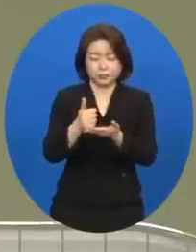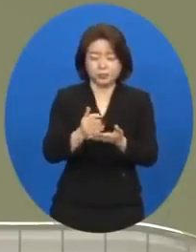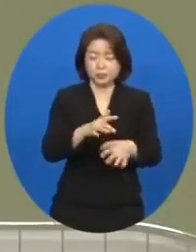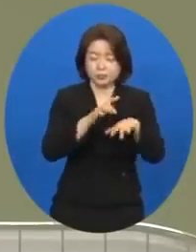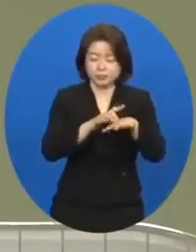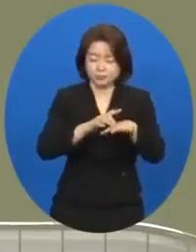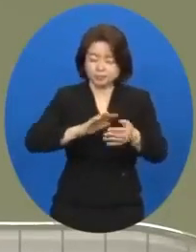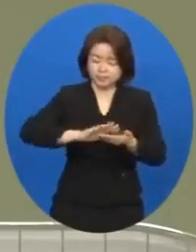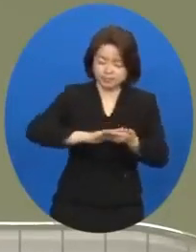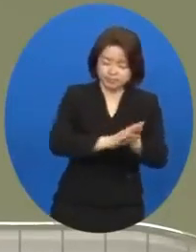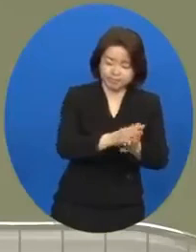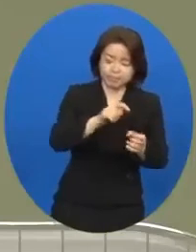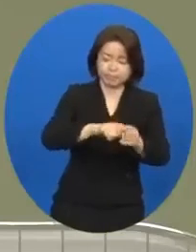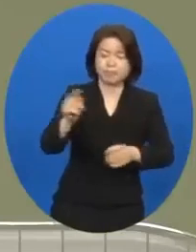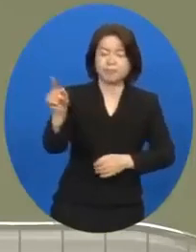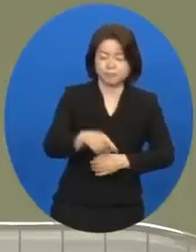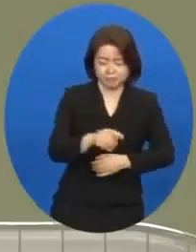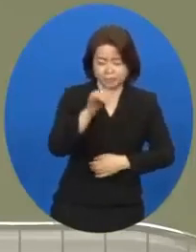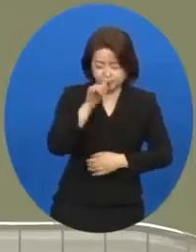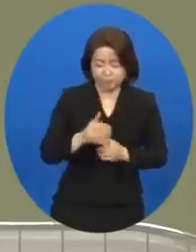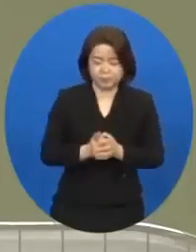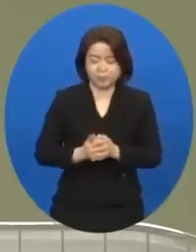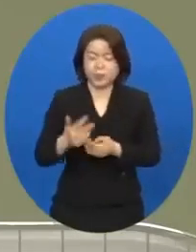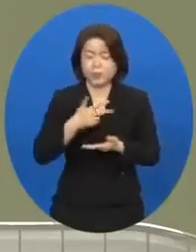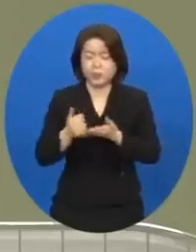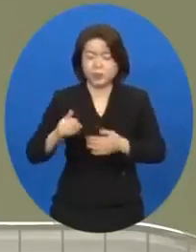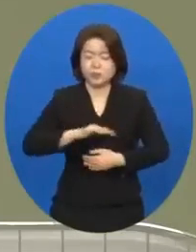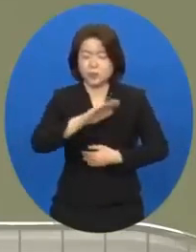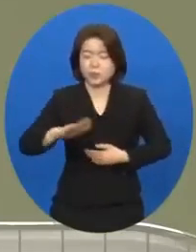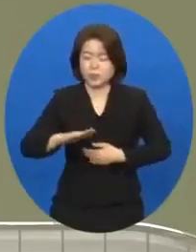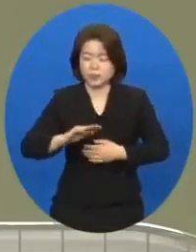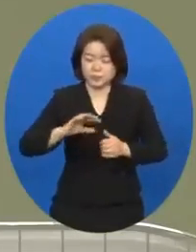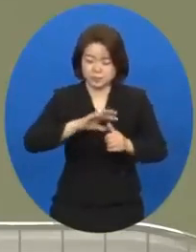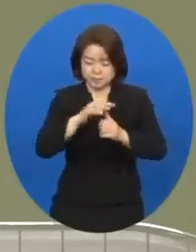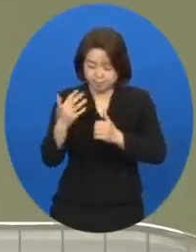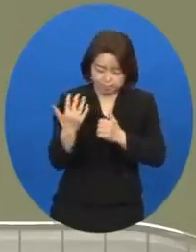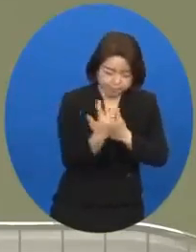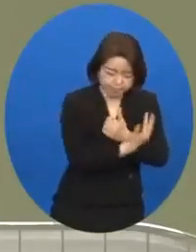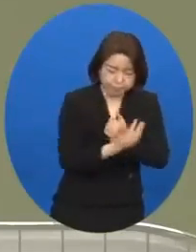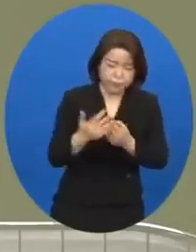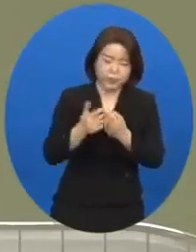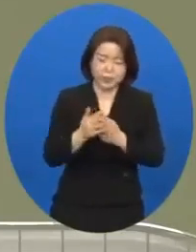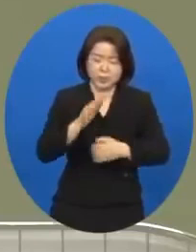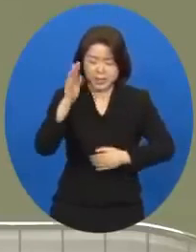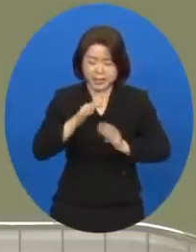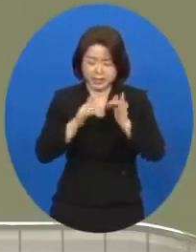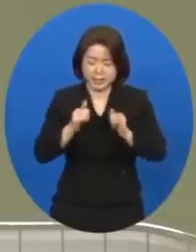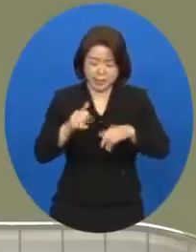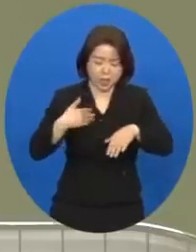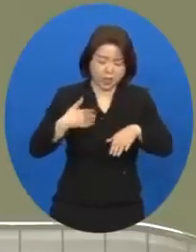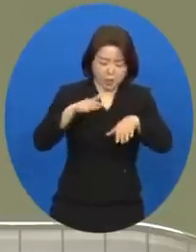마귀를 멸하러 오신다 하셨고, 그리고 주께서 우리를 지키심에 악한 자가 만지지도 못한다고